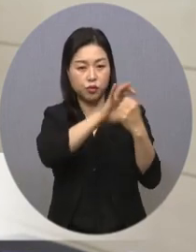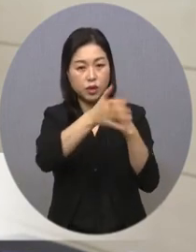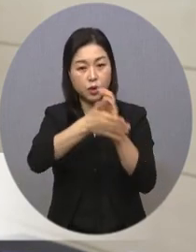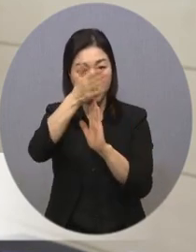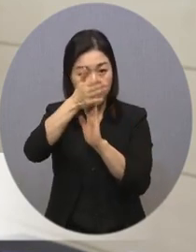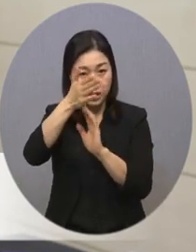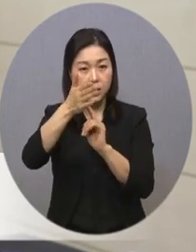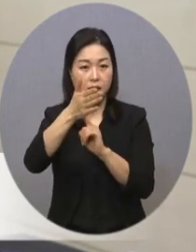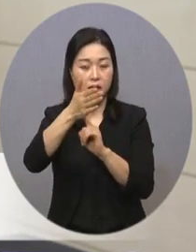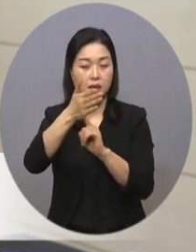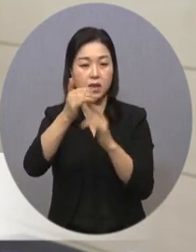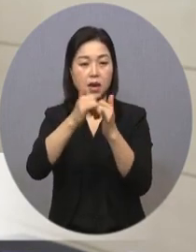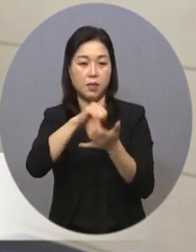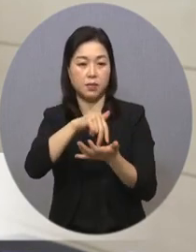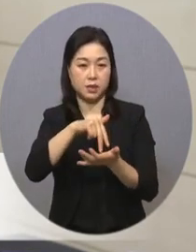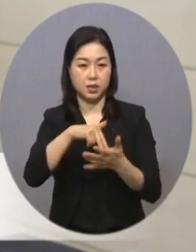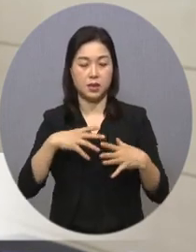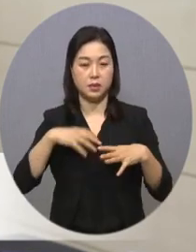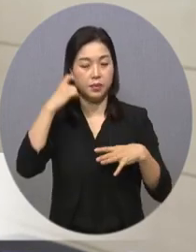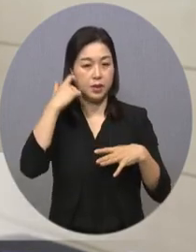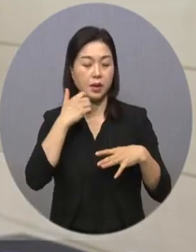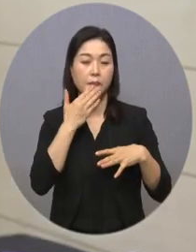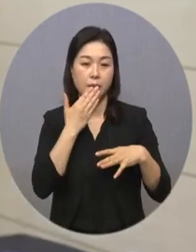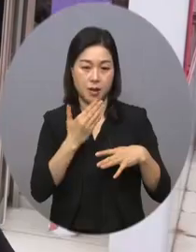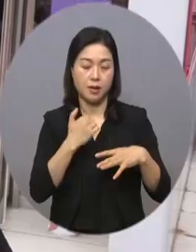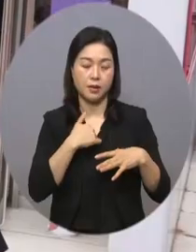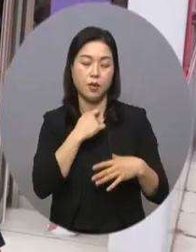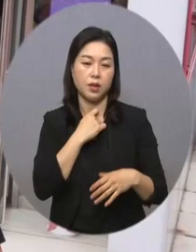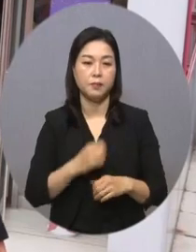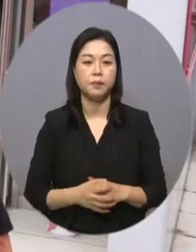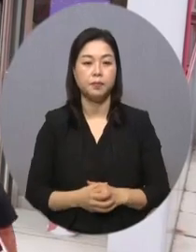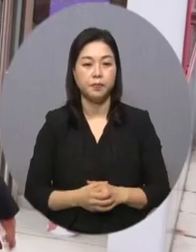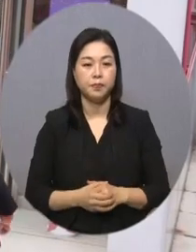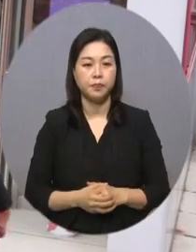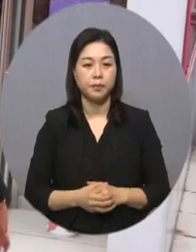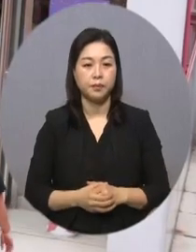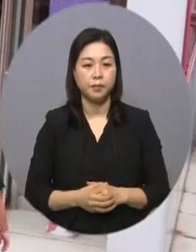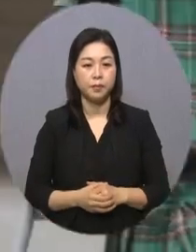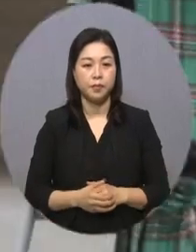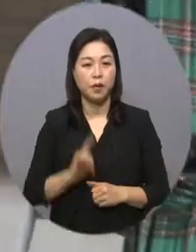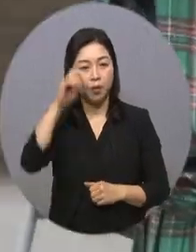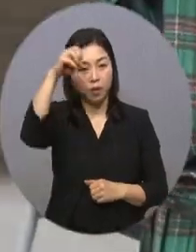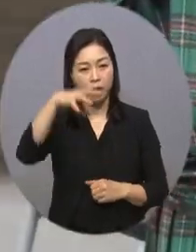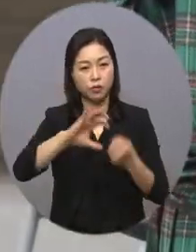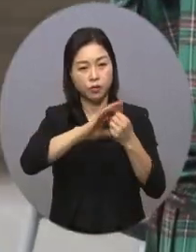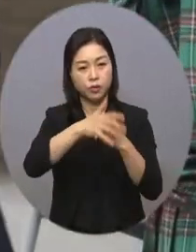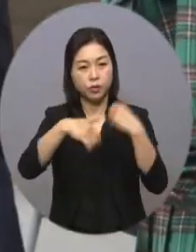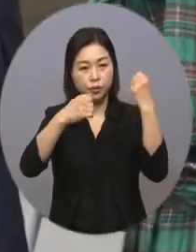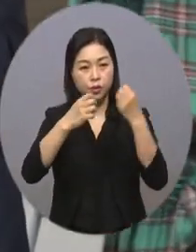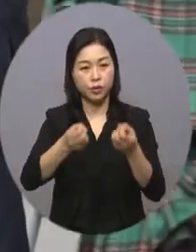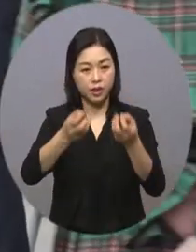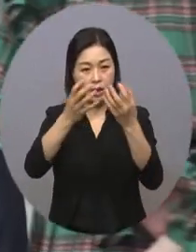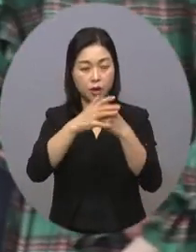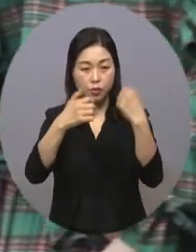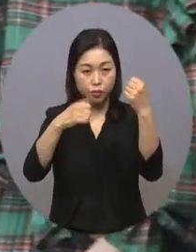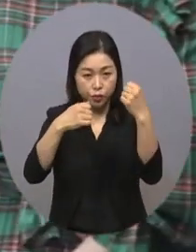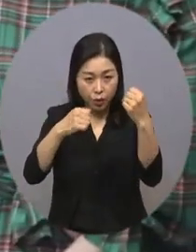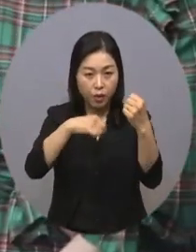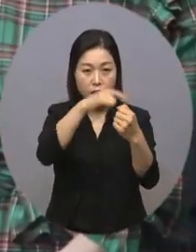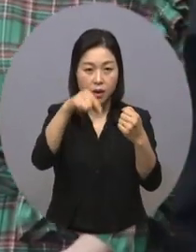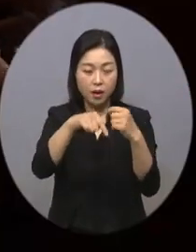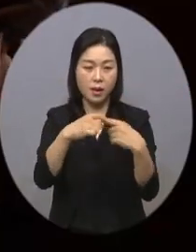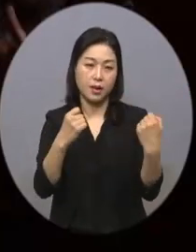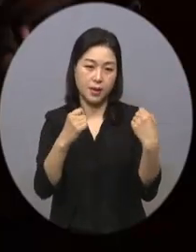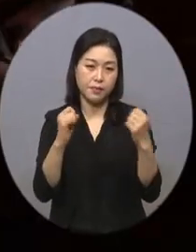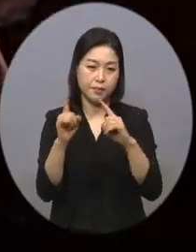시민으로서의 어떤 자랑스러움을 느낄 수 있었으면 좋겠습니다. 고양 국제무용제가 척박한 무용공연계에